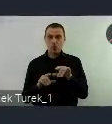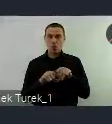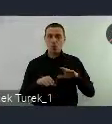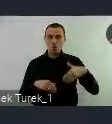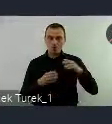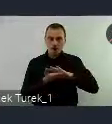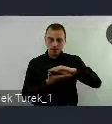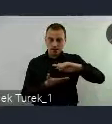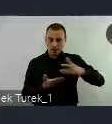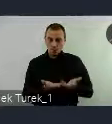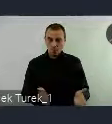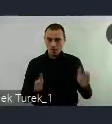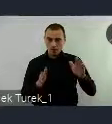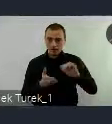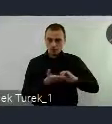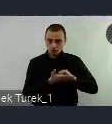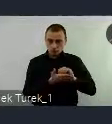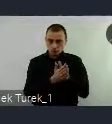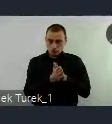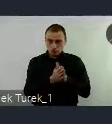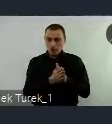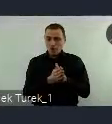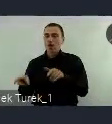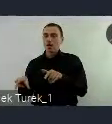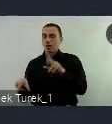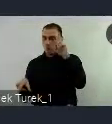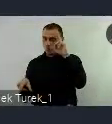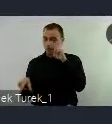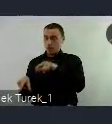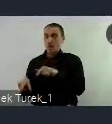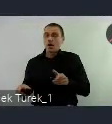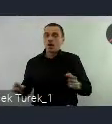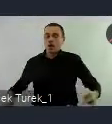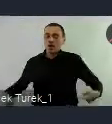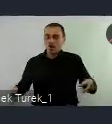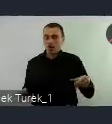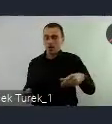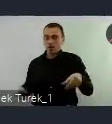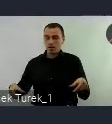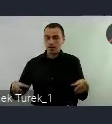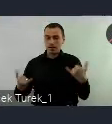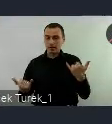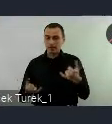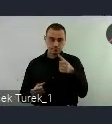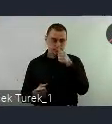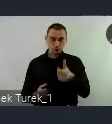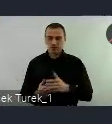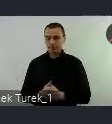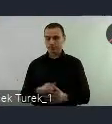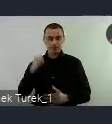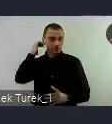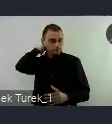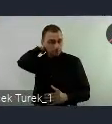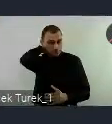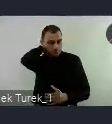pozornie dostępne która jest niedostępna brak możliwości manewrowania brak przestrzeni przesiadania się białe